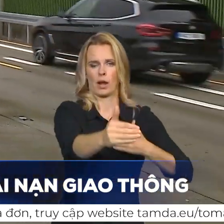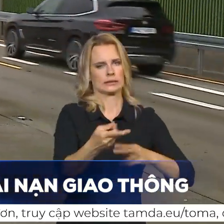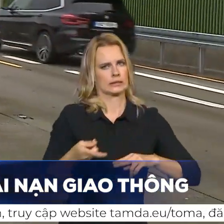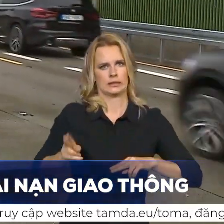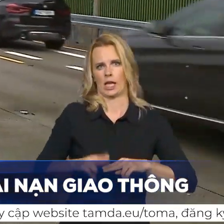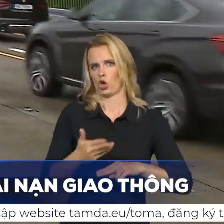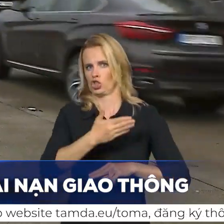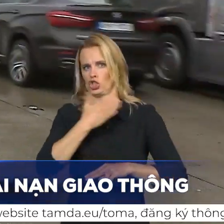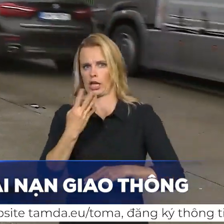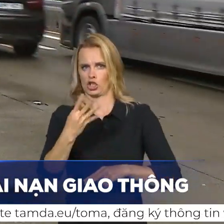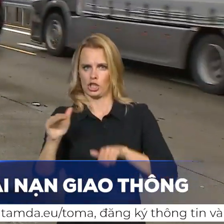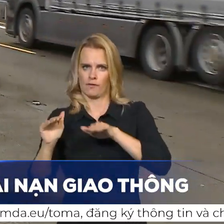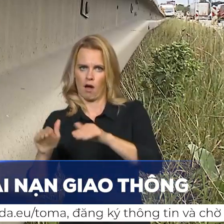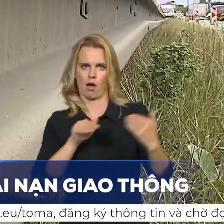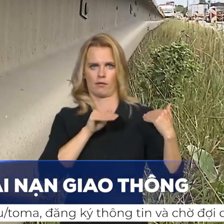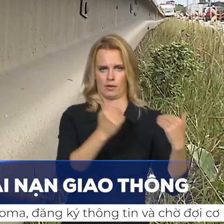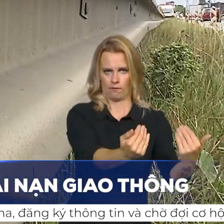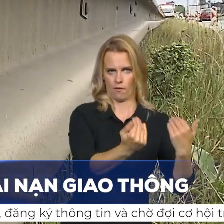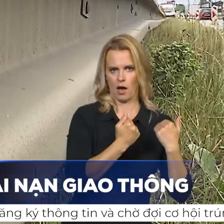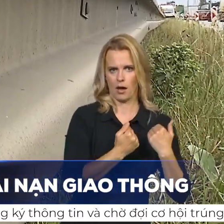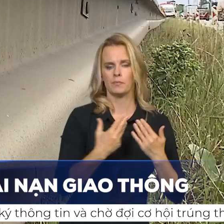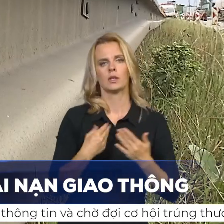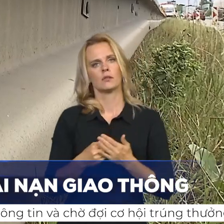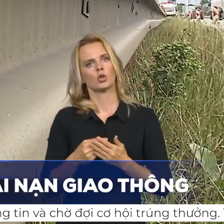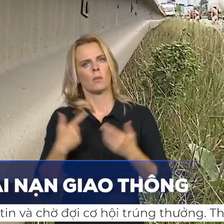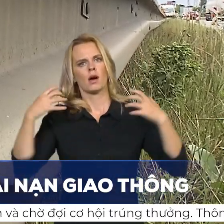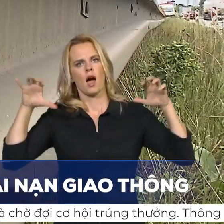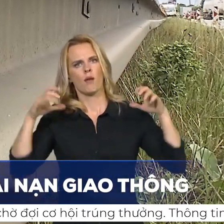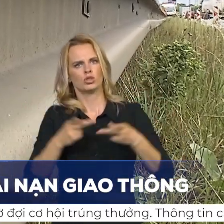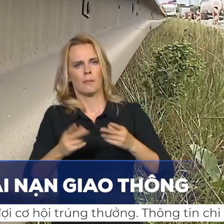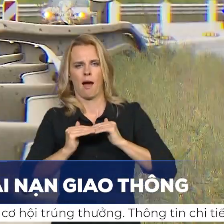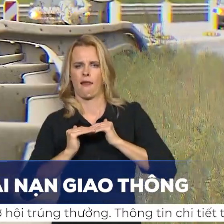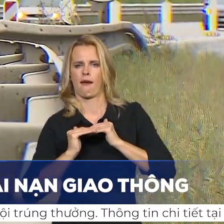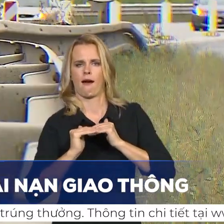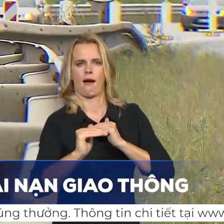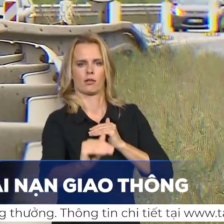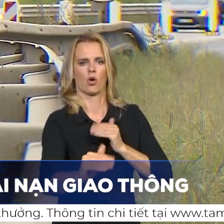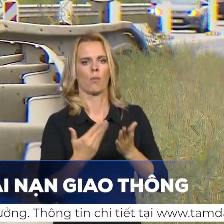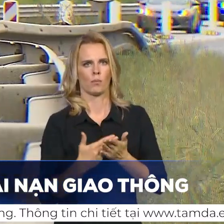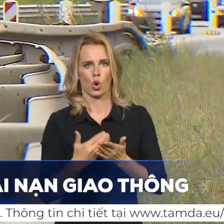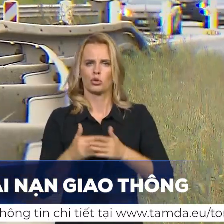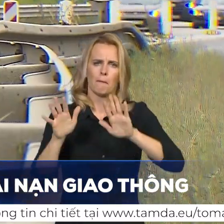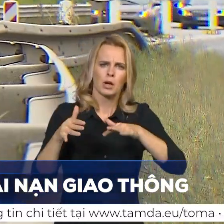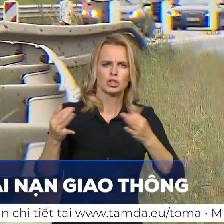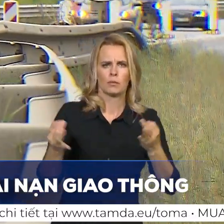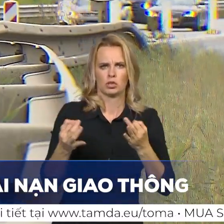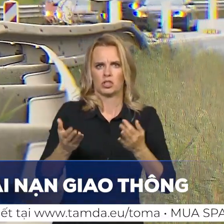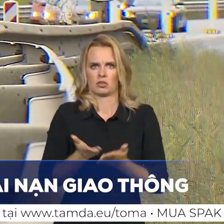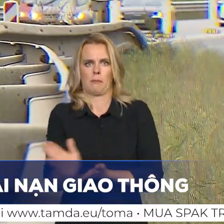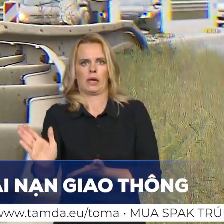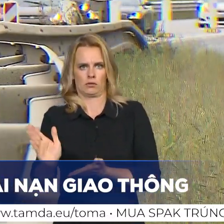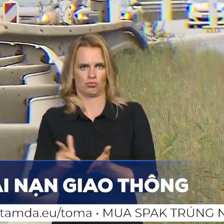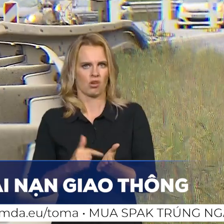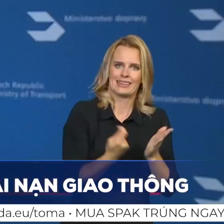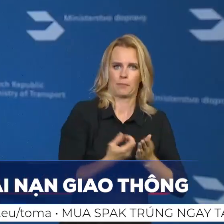séc sẽ mất thêm 5 năm nữa Trước tình hình này Chính phủ đang xem xét sự tham gia của các nhà đầu tư tư nhân để hoàn thành các dự án